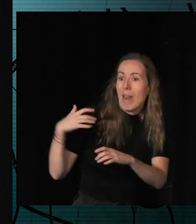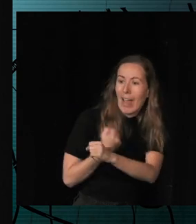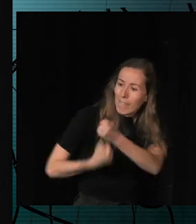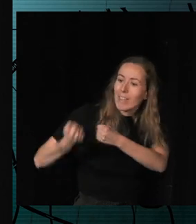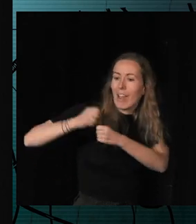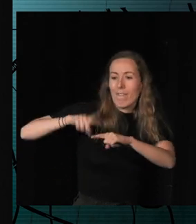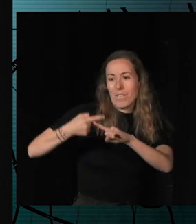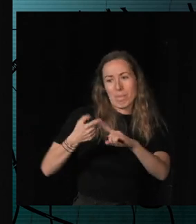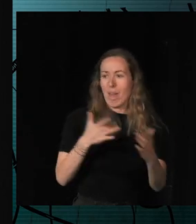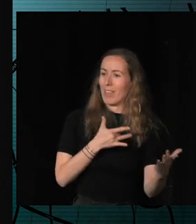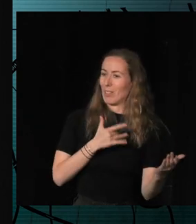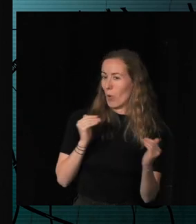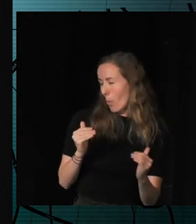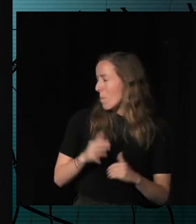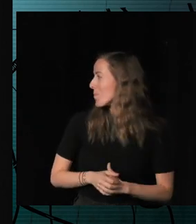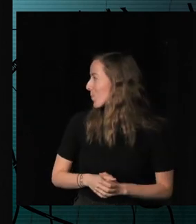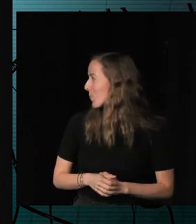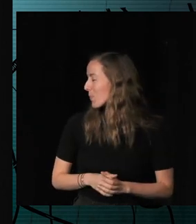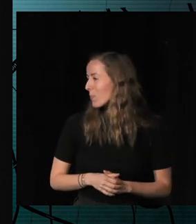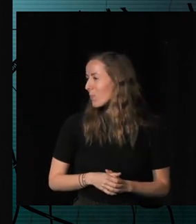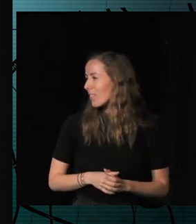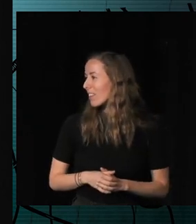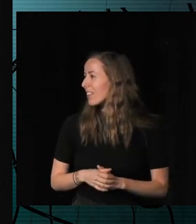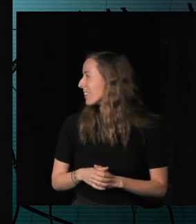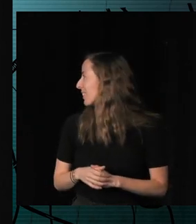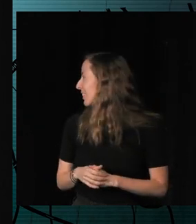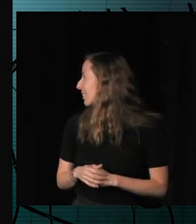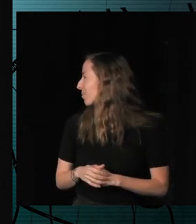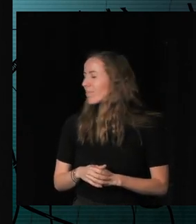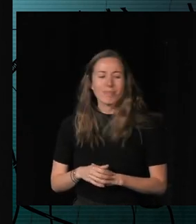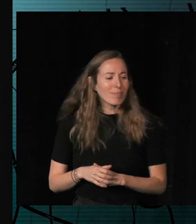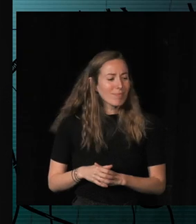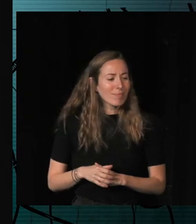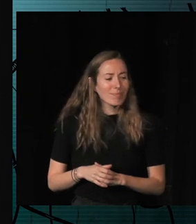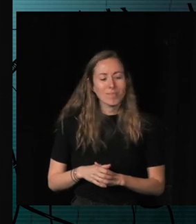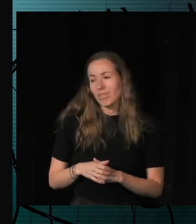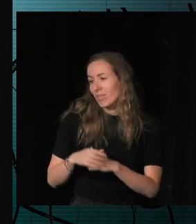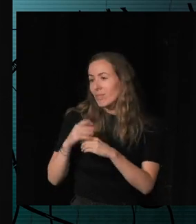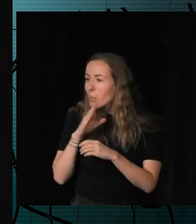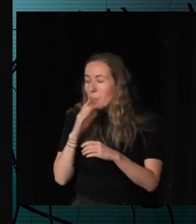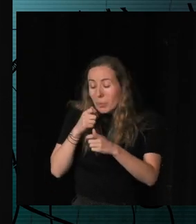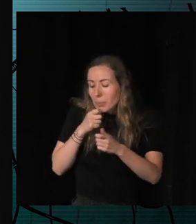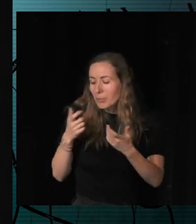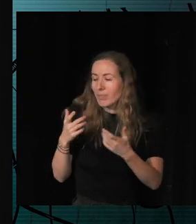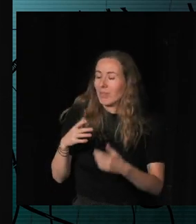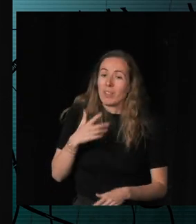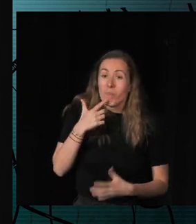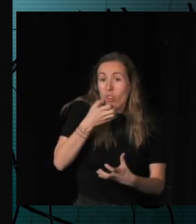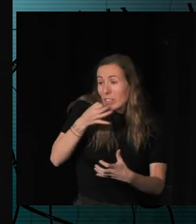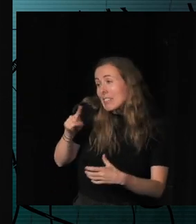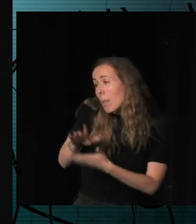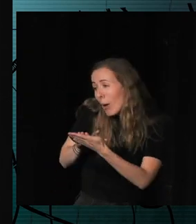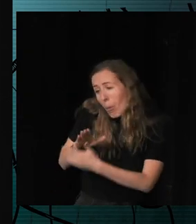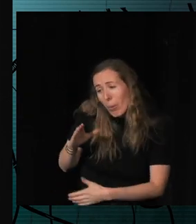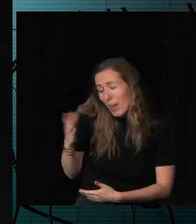bon voilà c'est pas pour CR freon c'est vraiment juste Mar cascos oui aussi bien sûr mais j'avais envie de dire excuse-moi Christophe tu te trompes